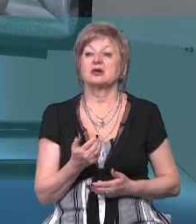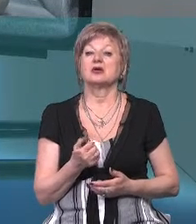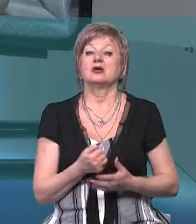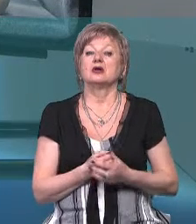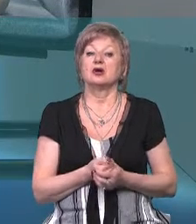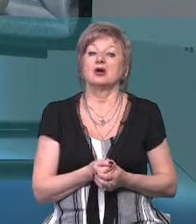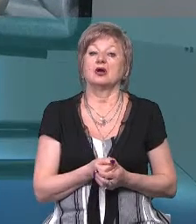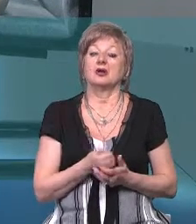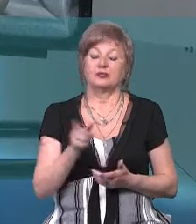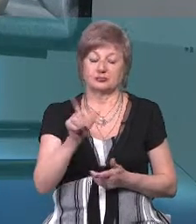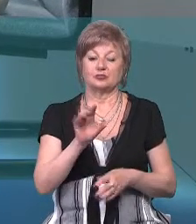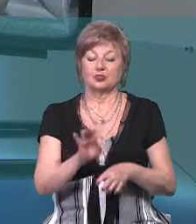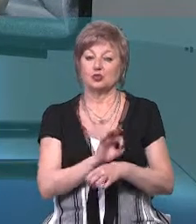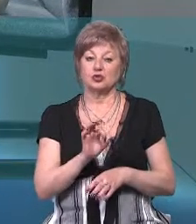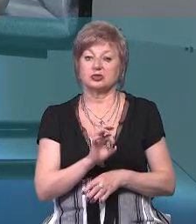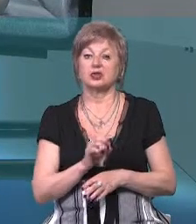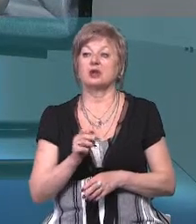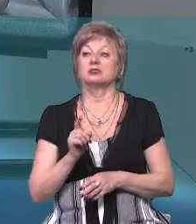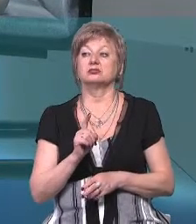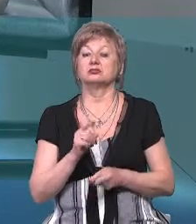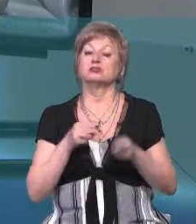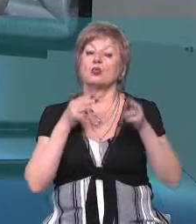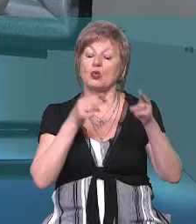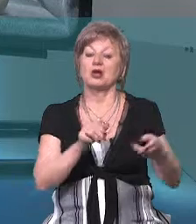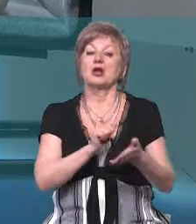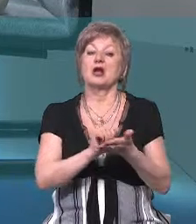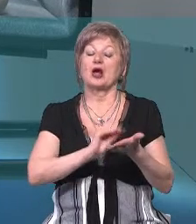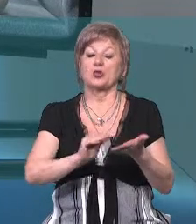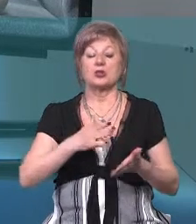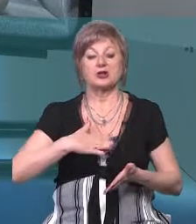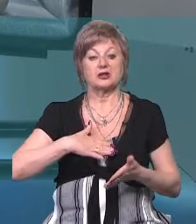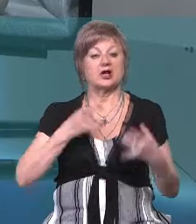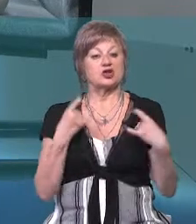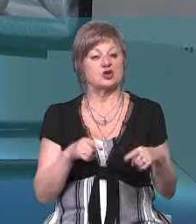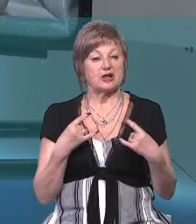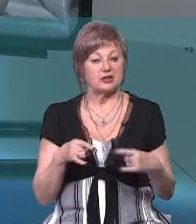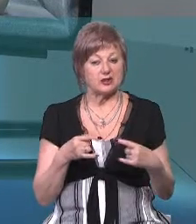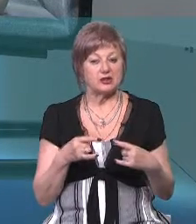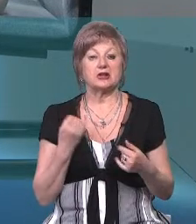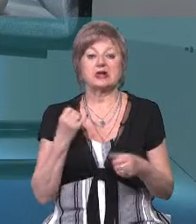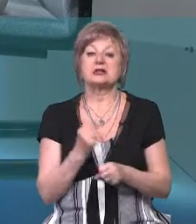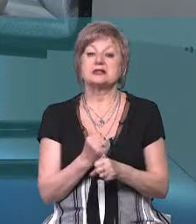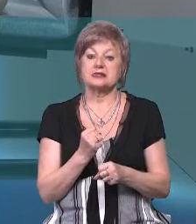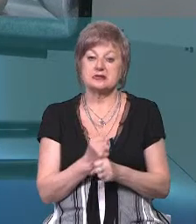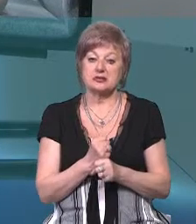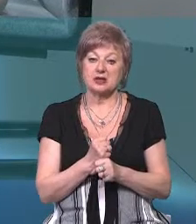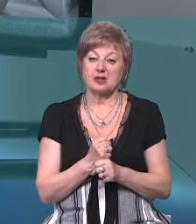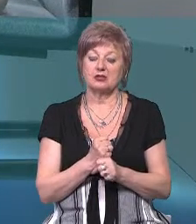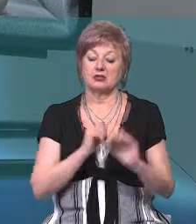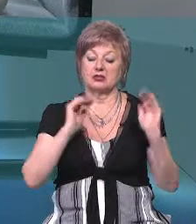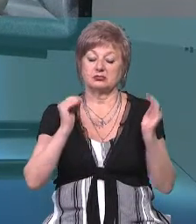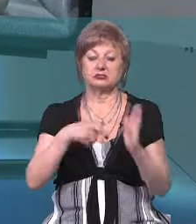пан Андрій та пані Тетяна, виїхали кореспонденти Суспільного нашого Запоріжжя і зробили для новин